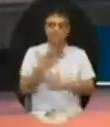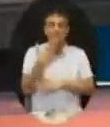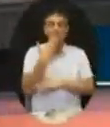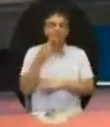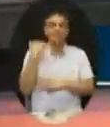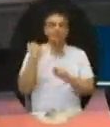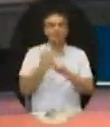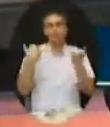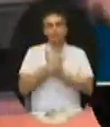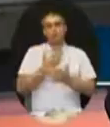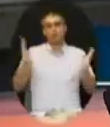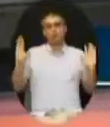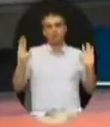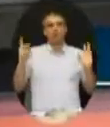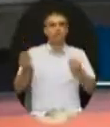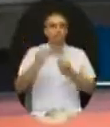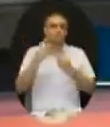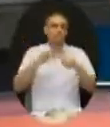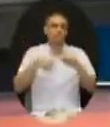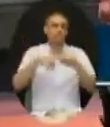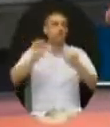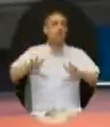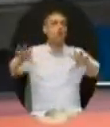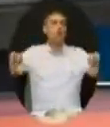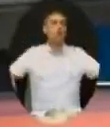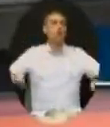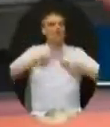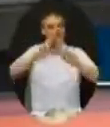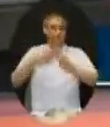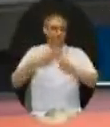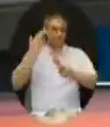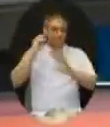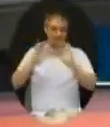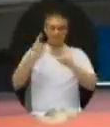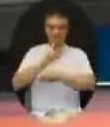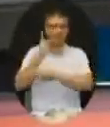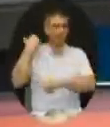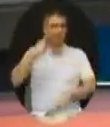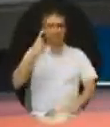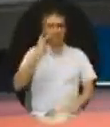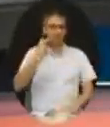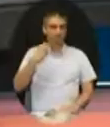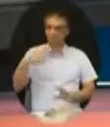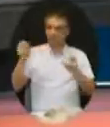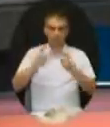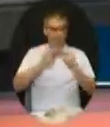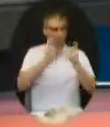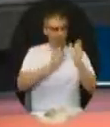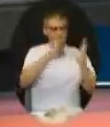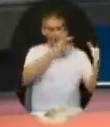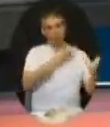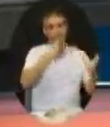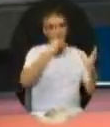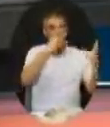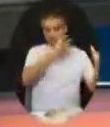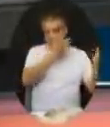ישראל הייתה טעות. זה היה עוד מטעויות הקולוניאליזם, כן, בתחילת המאה ה-20. לקחו קבוצת אנשים,